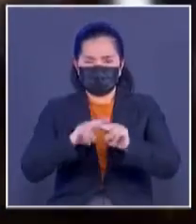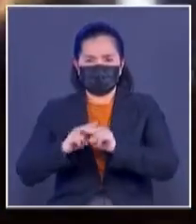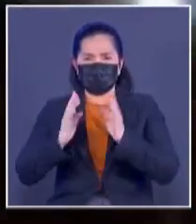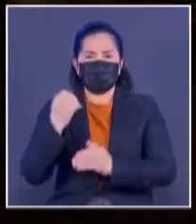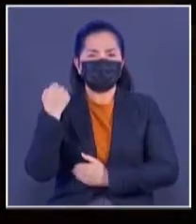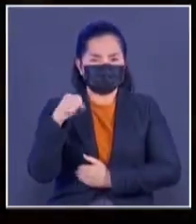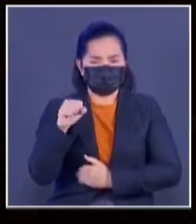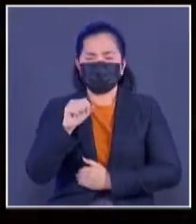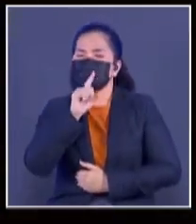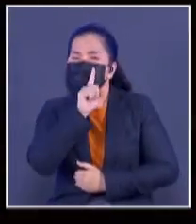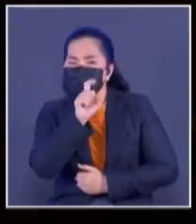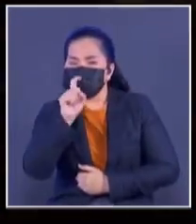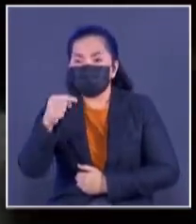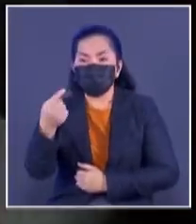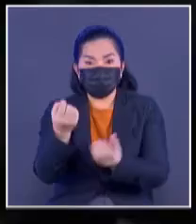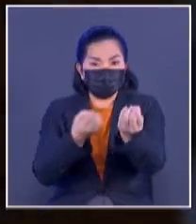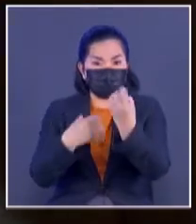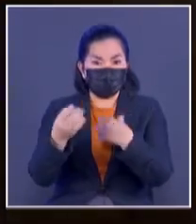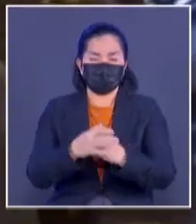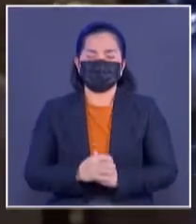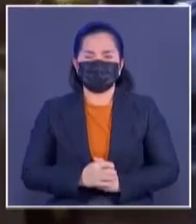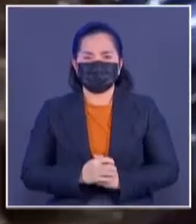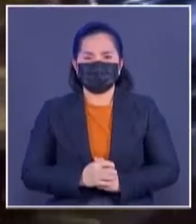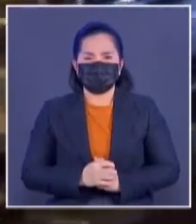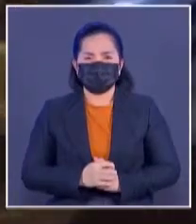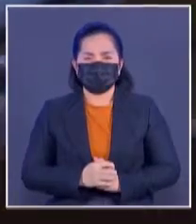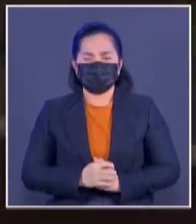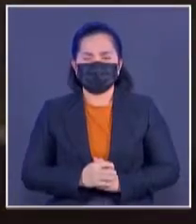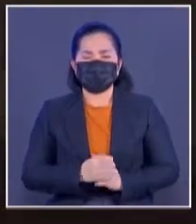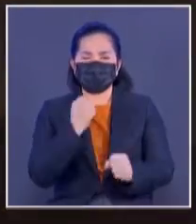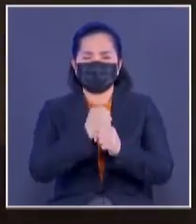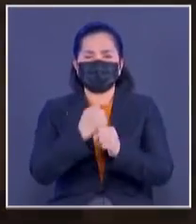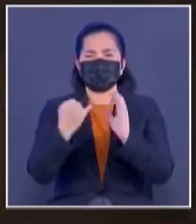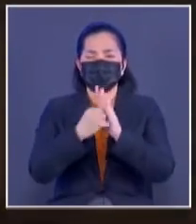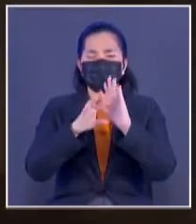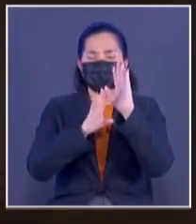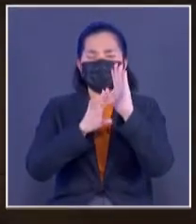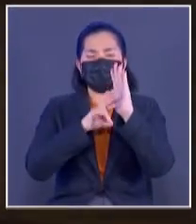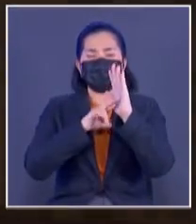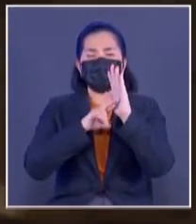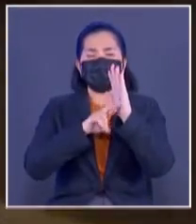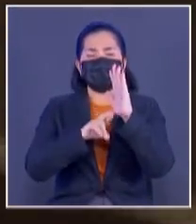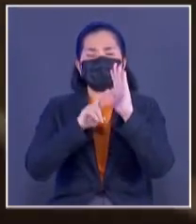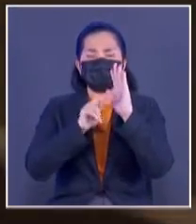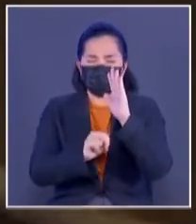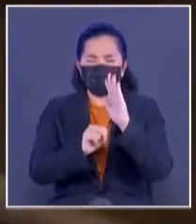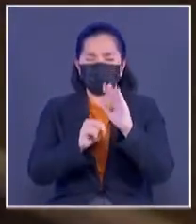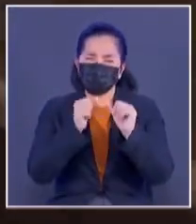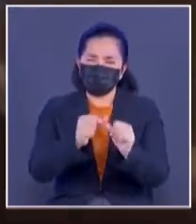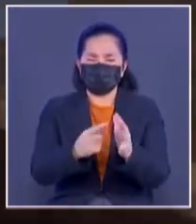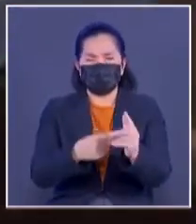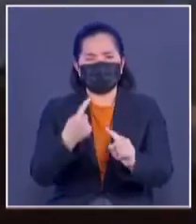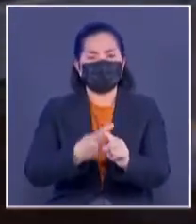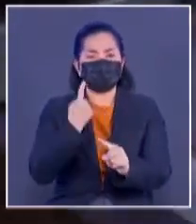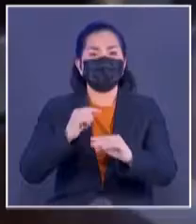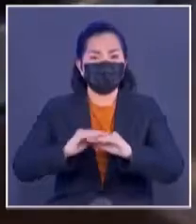จากการสอบถามแรงงานกลุ่มนี้ก็ให้การบอกว่ามาทำงานอยู่ที่จังหวัดระนองมาได้ประมาณเดือนเศษแล้วครับแล้วก็ล่